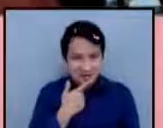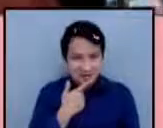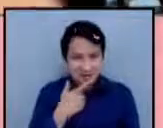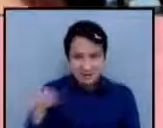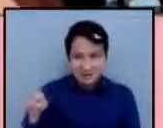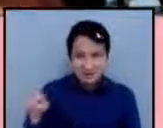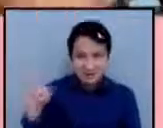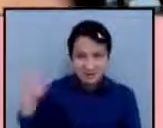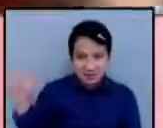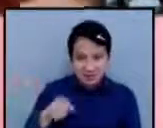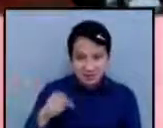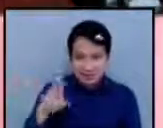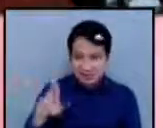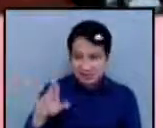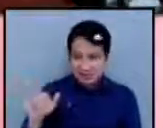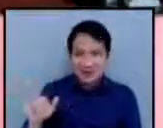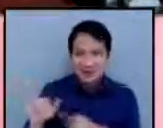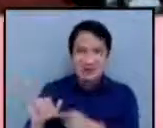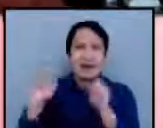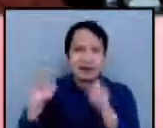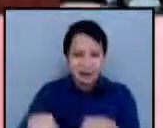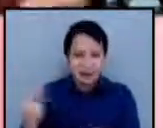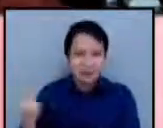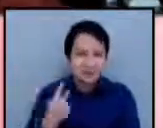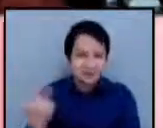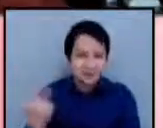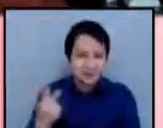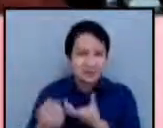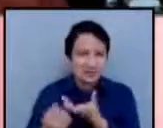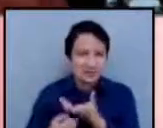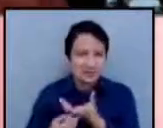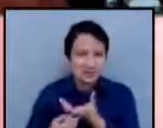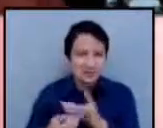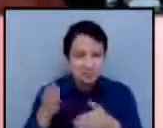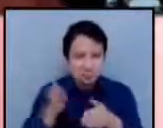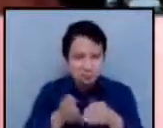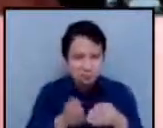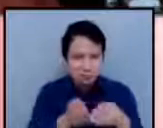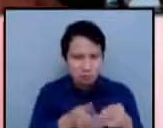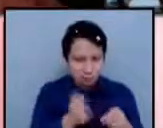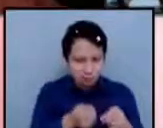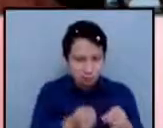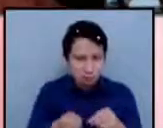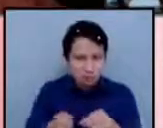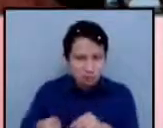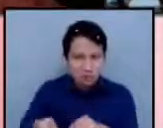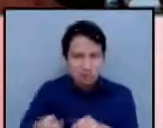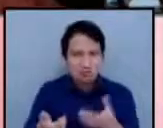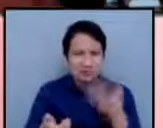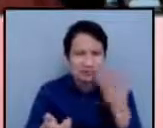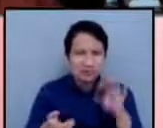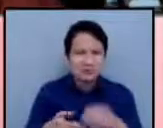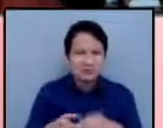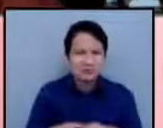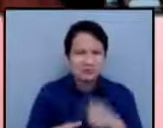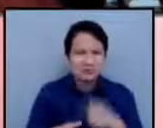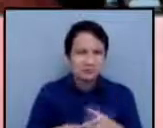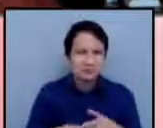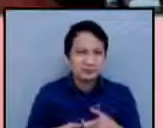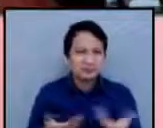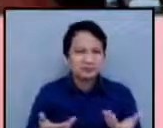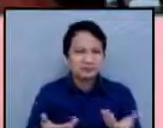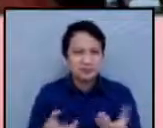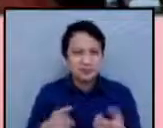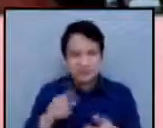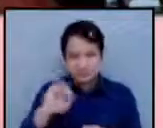ni Ryan, kaya ko din gawin kasi pareho kami nag-aral, di ba? Yung mga hiwa-hiwa effect namin, ganon. So, yung mga cooking tips